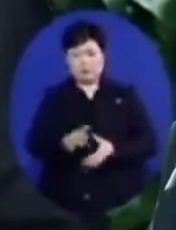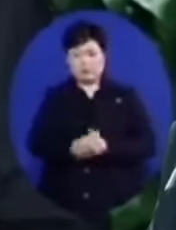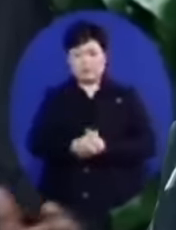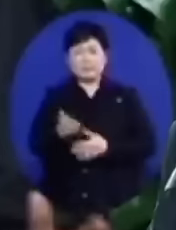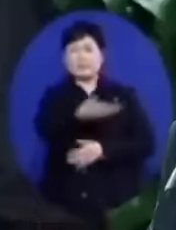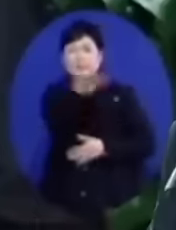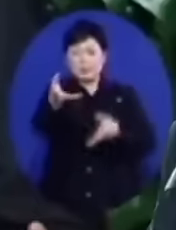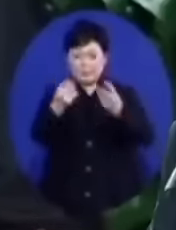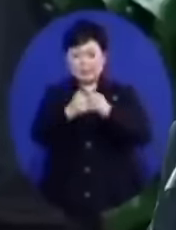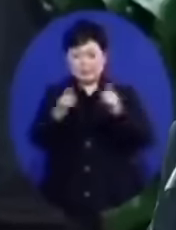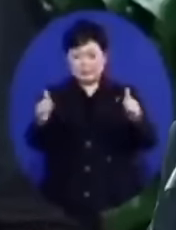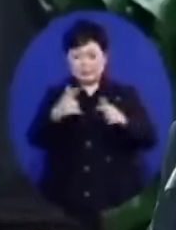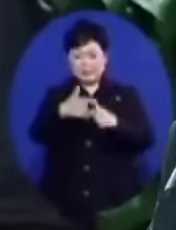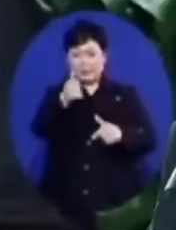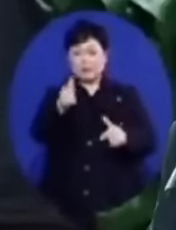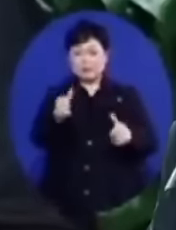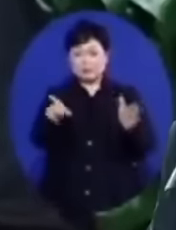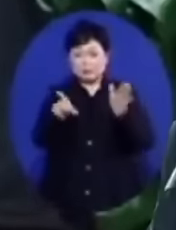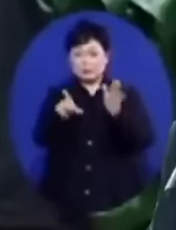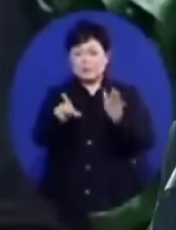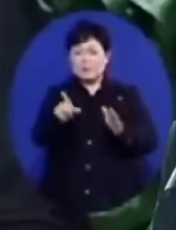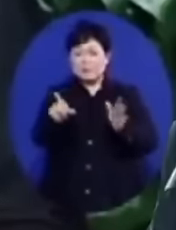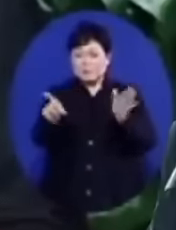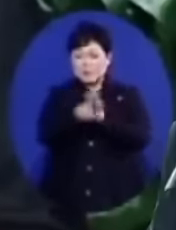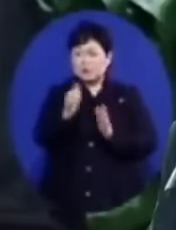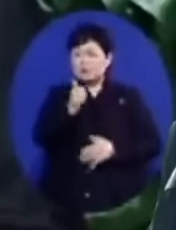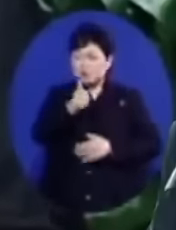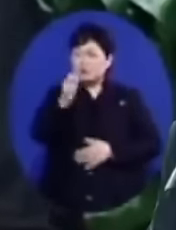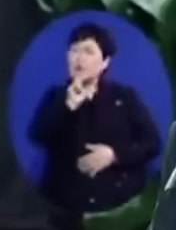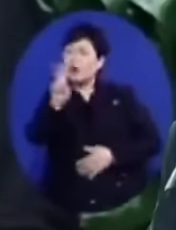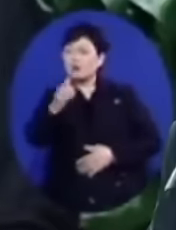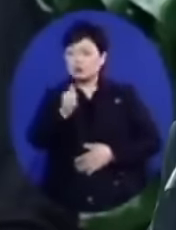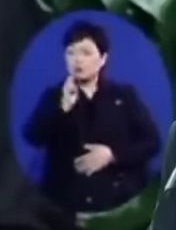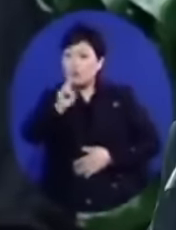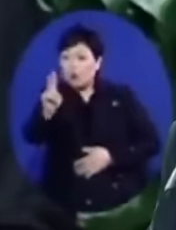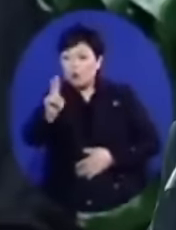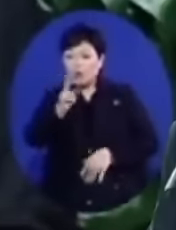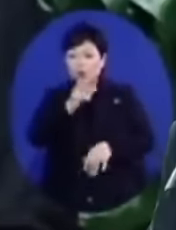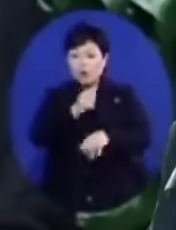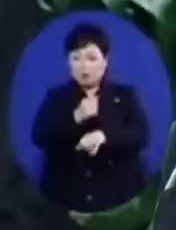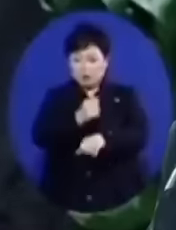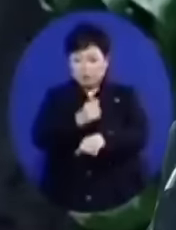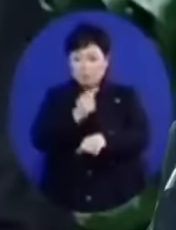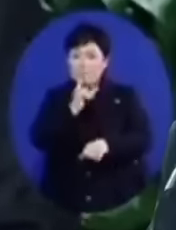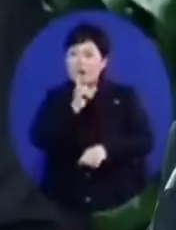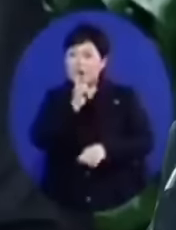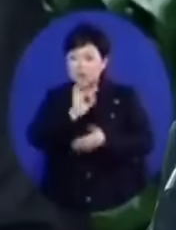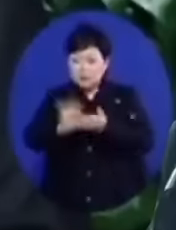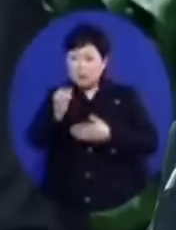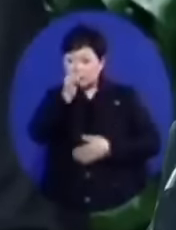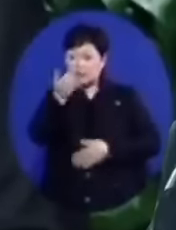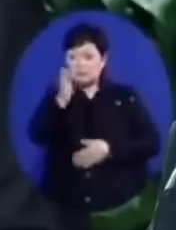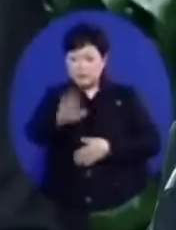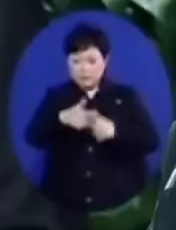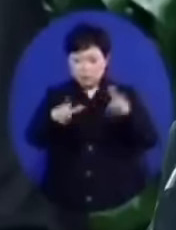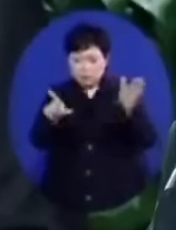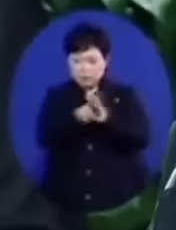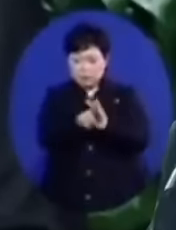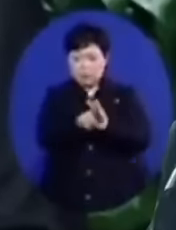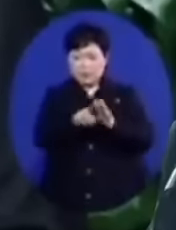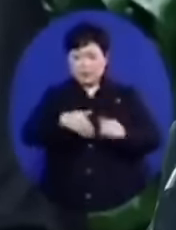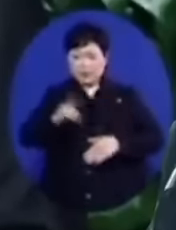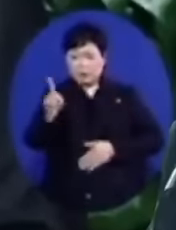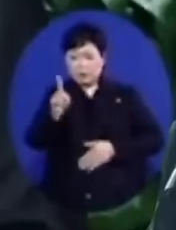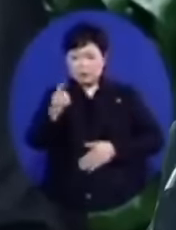여러분, 많은 사람이 예수 믿다고 주여 주여 부르지만 자기가 예수 그리스도를 믿어 어떠한 사람이 되는지 모르는 것은 굉장히 중요한